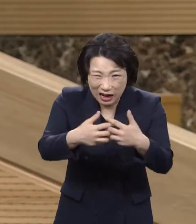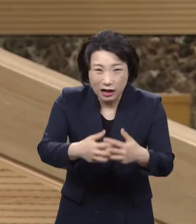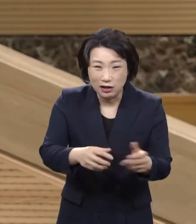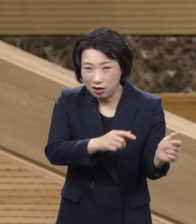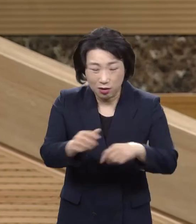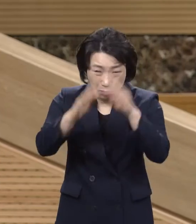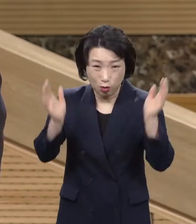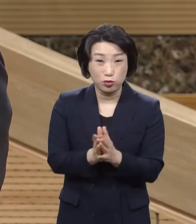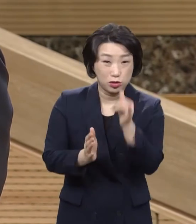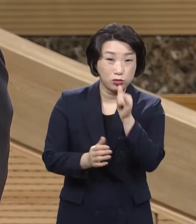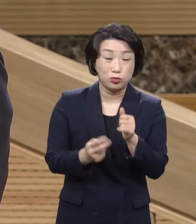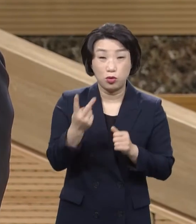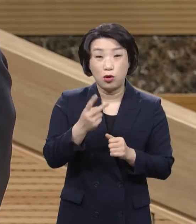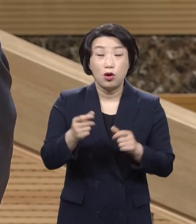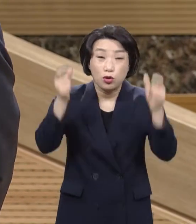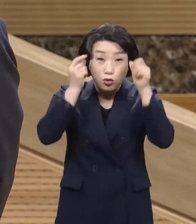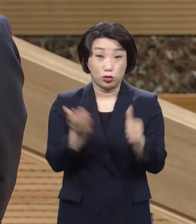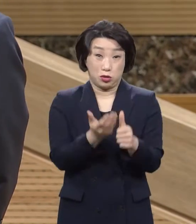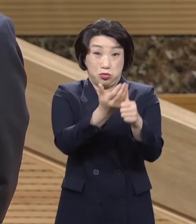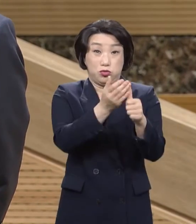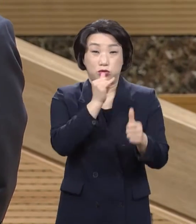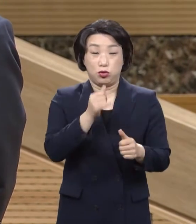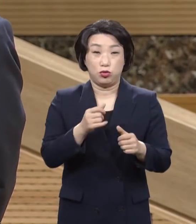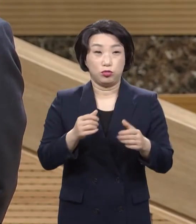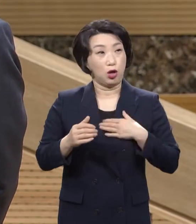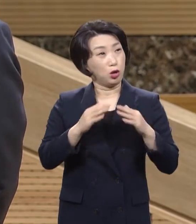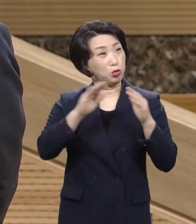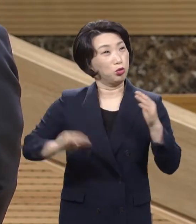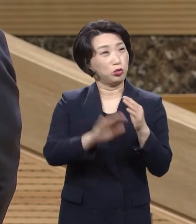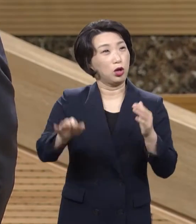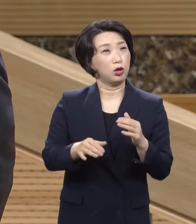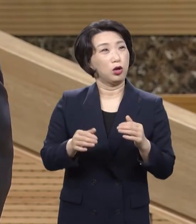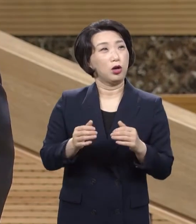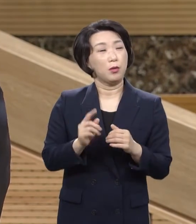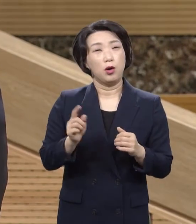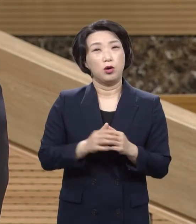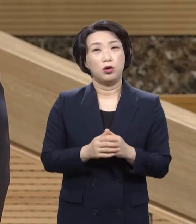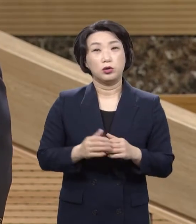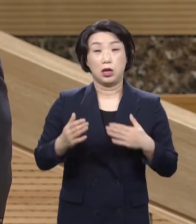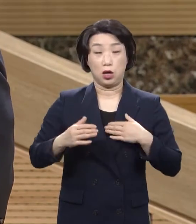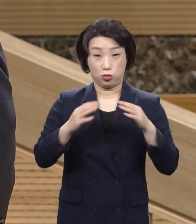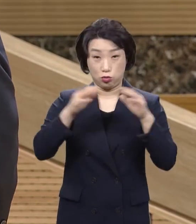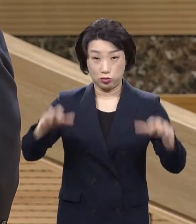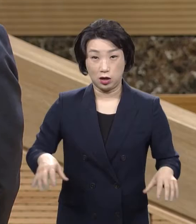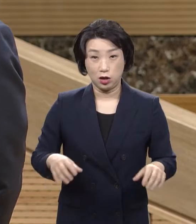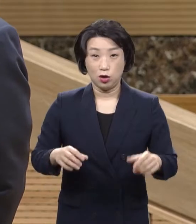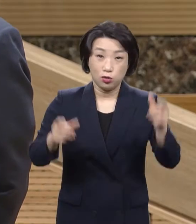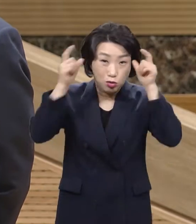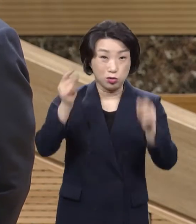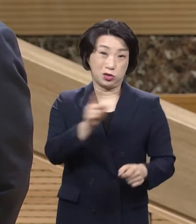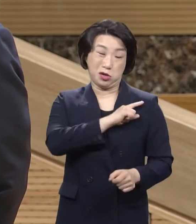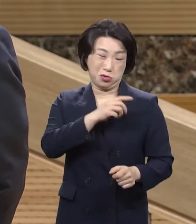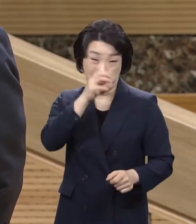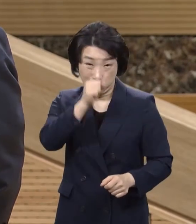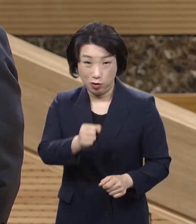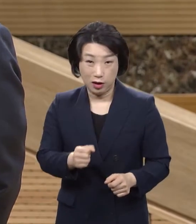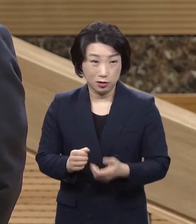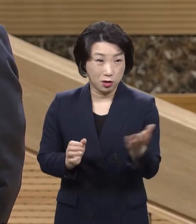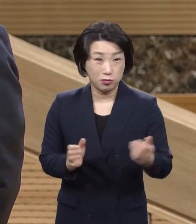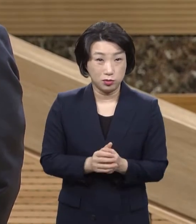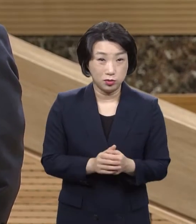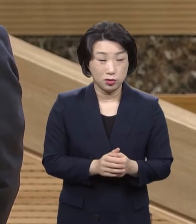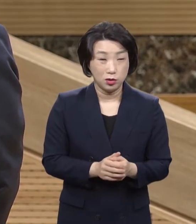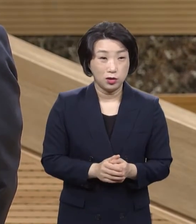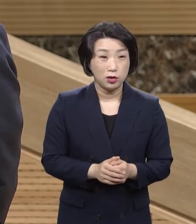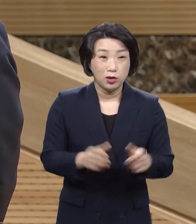소도 키워서 아주 우리 동네에서 제일 좋은 소. 그래서 아주 우마차에 뭘